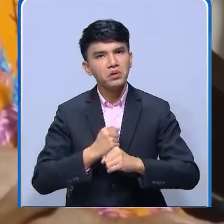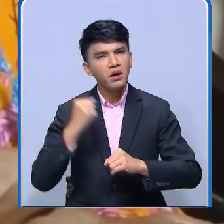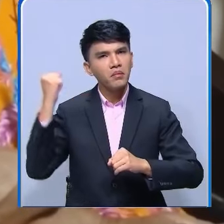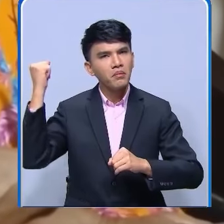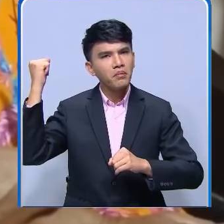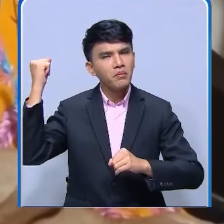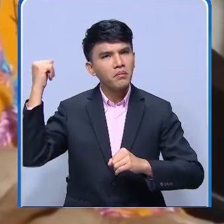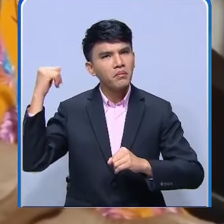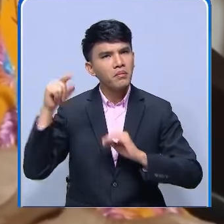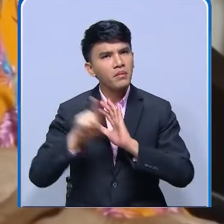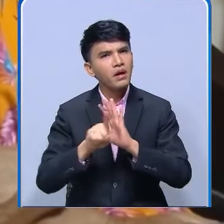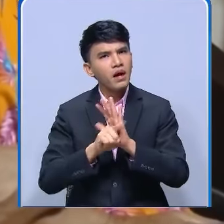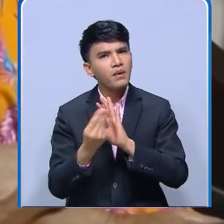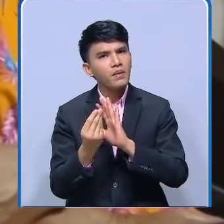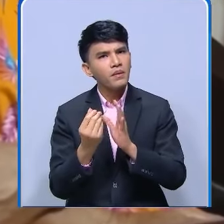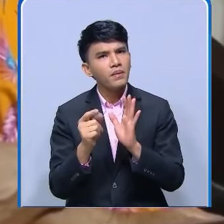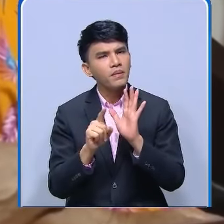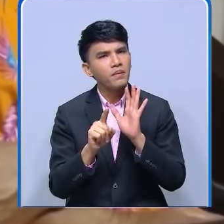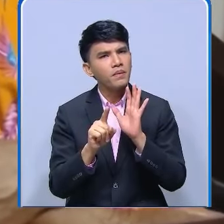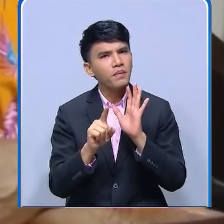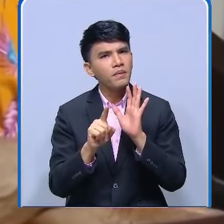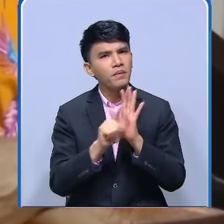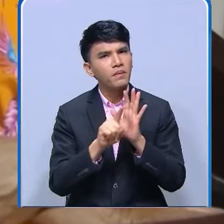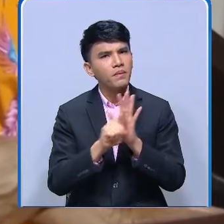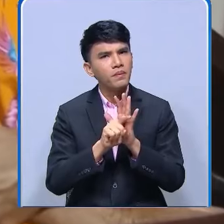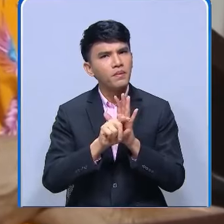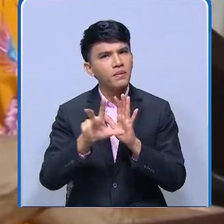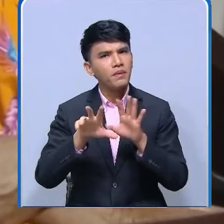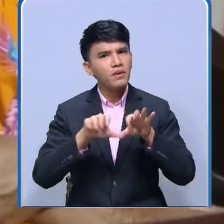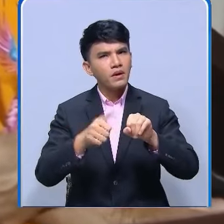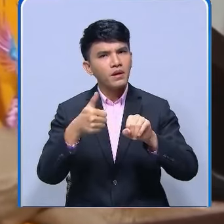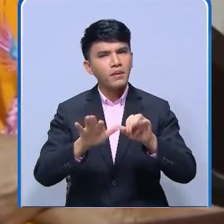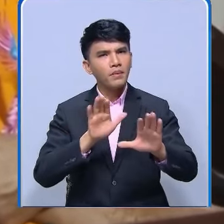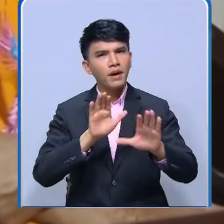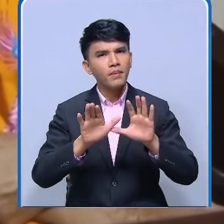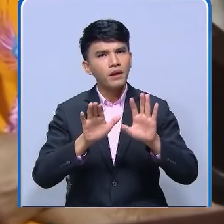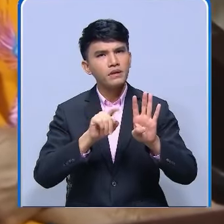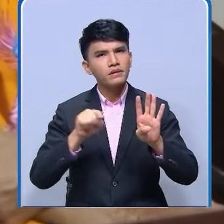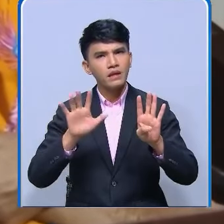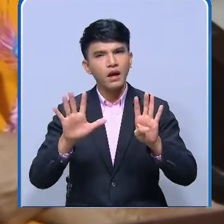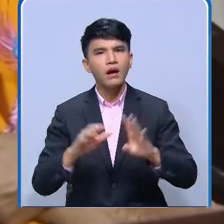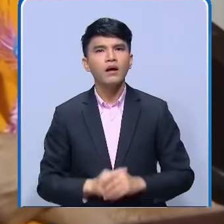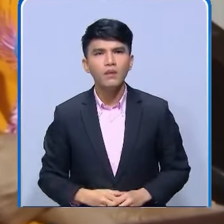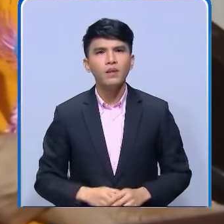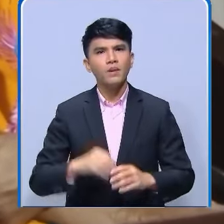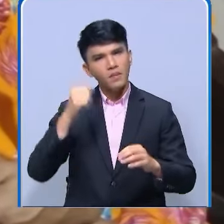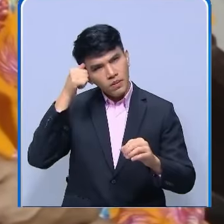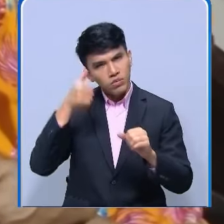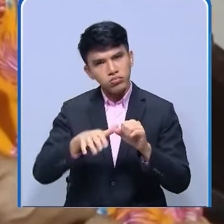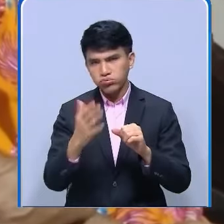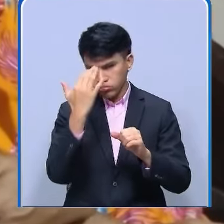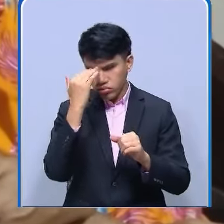แล้ว มันจะตำรวจจะไปซับจับอะไรประมาณ4-5เทียร์เดียวจับอะไรคือบริเงินเข